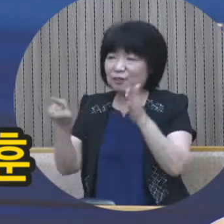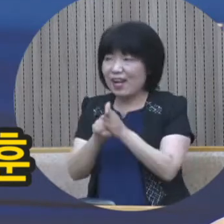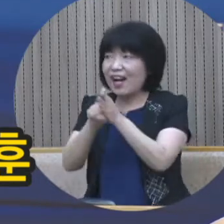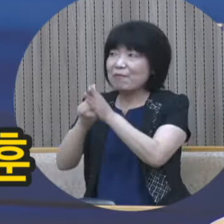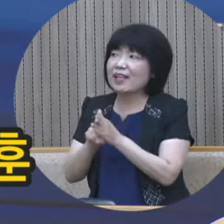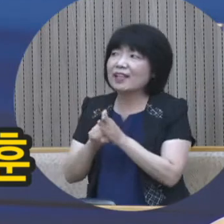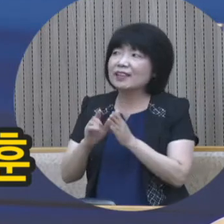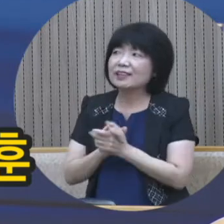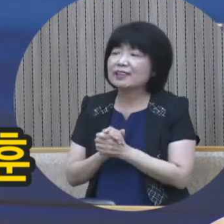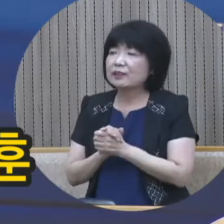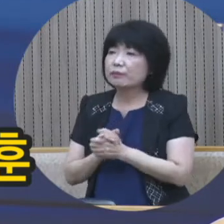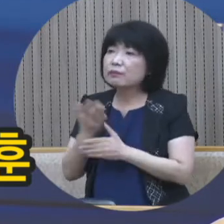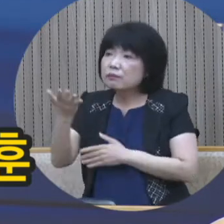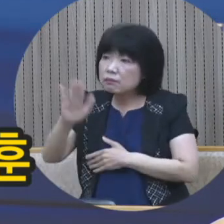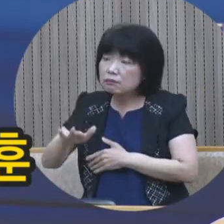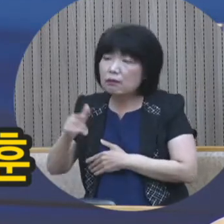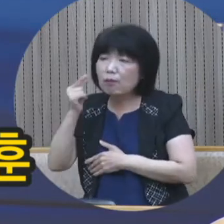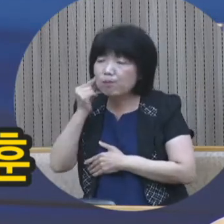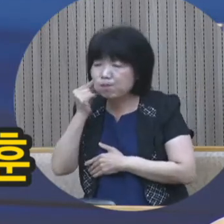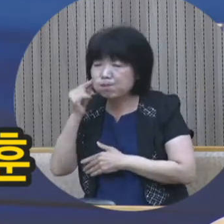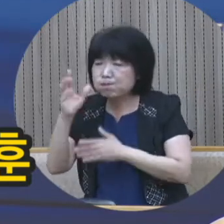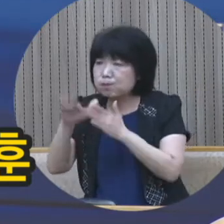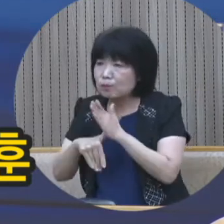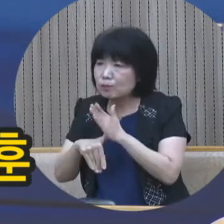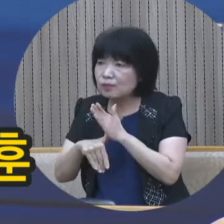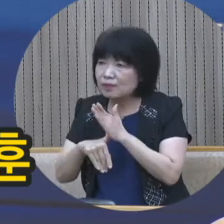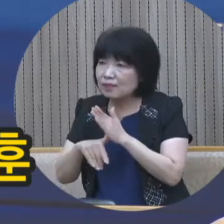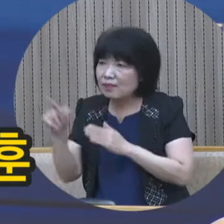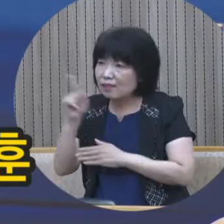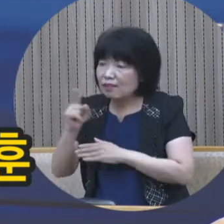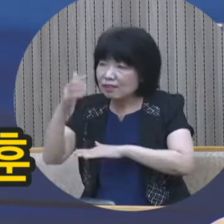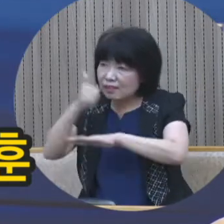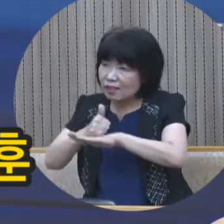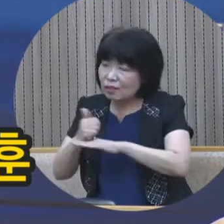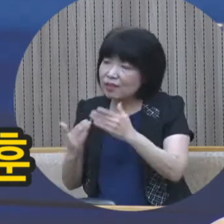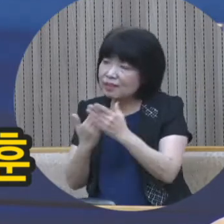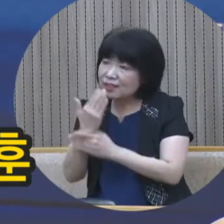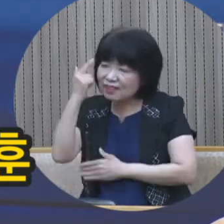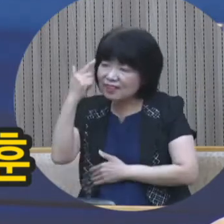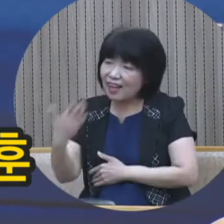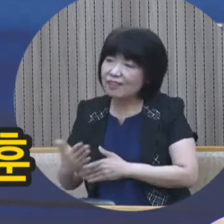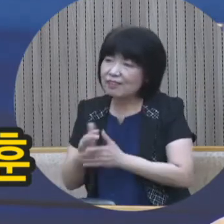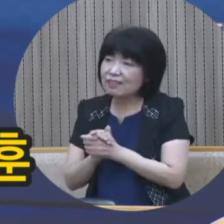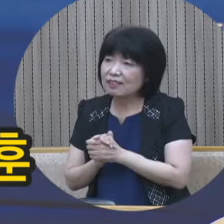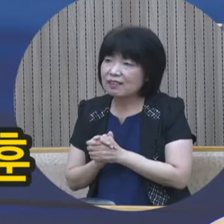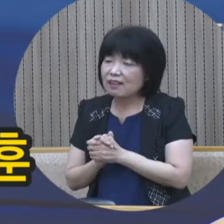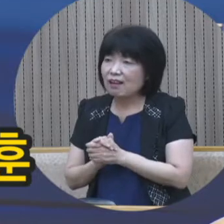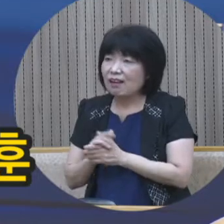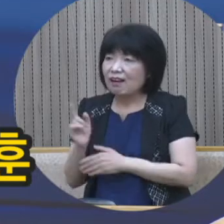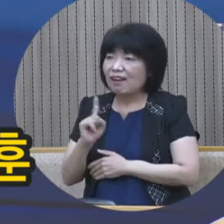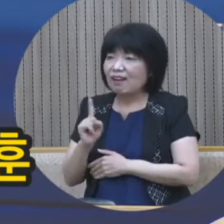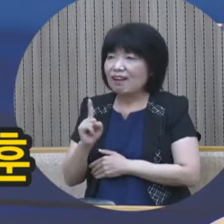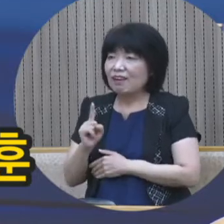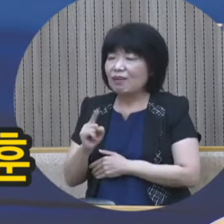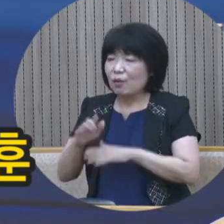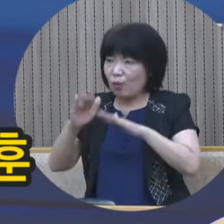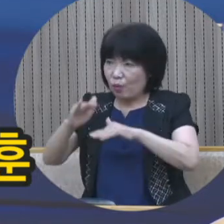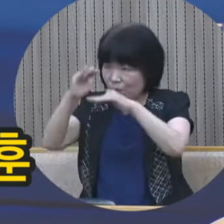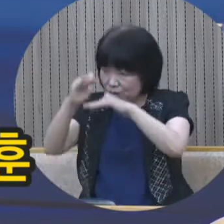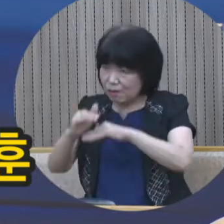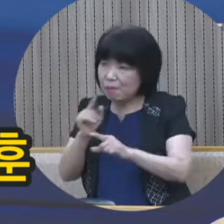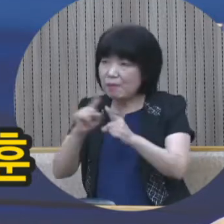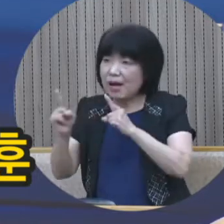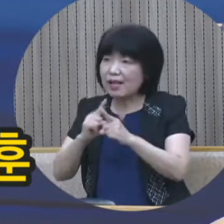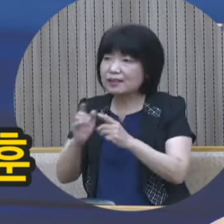믿습니다. 그런데 그렇지 못했을 때는 어떤 결과가 생길까요? 아니나 다를까 오늘 본문의